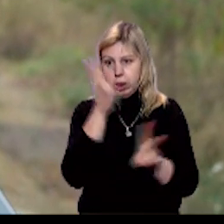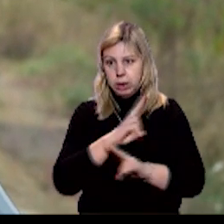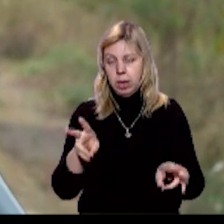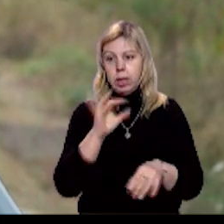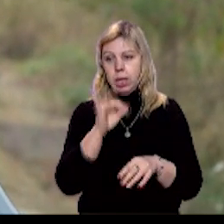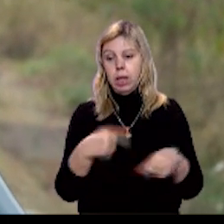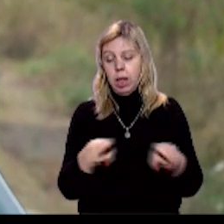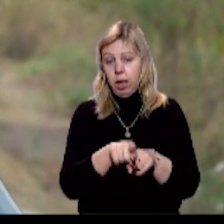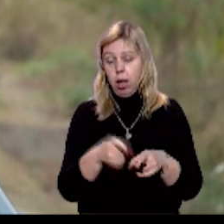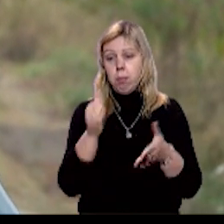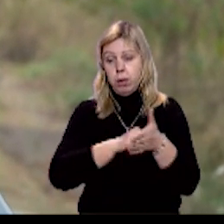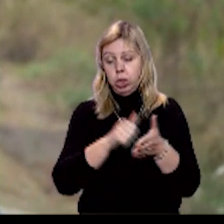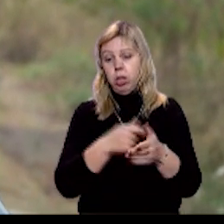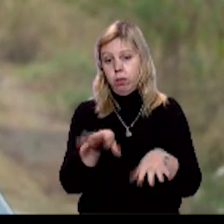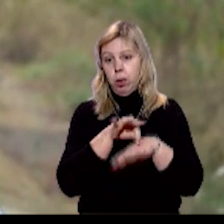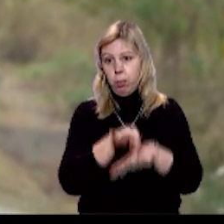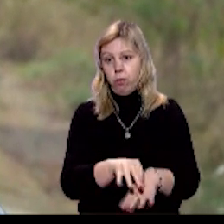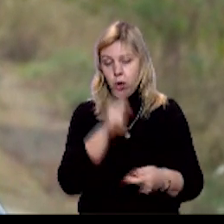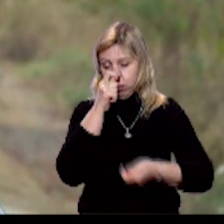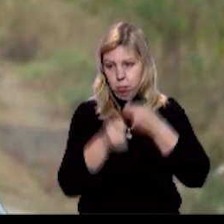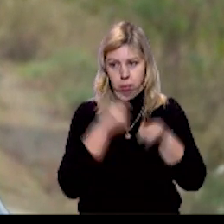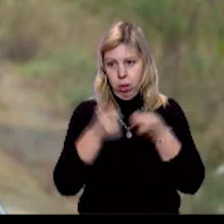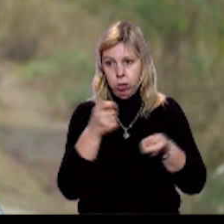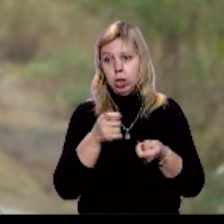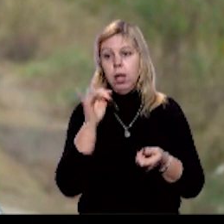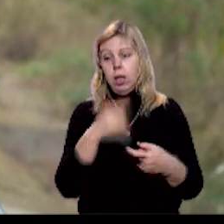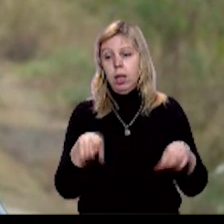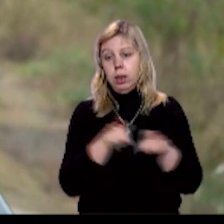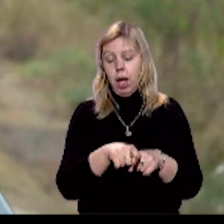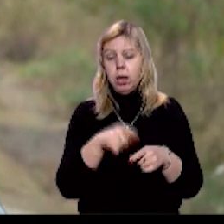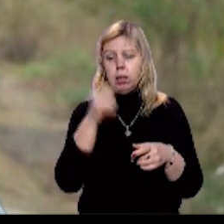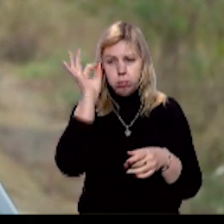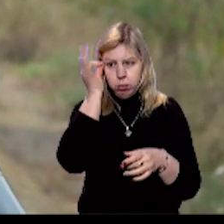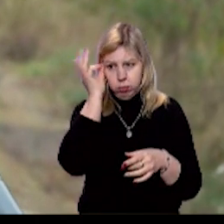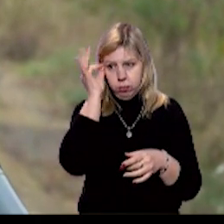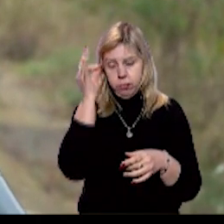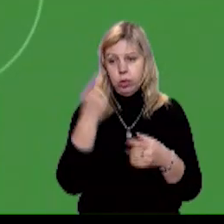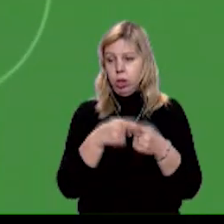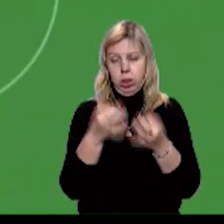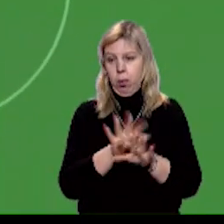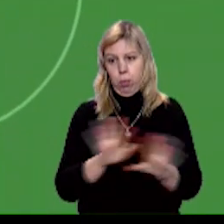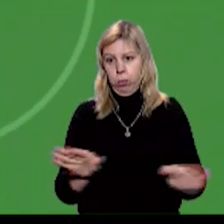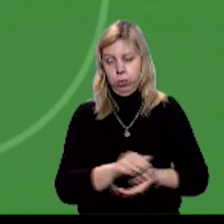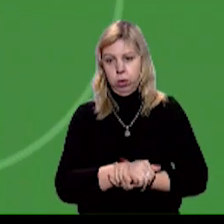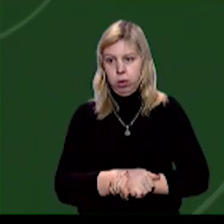і таким чином вони проводяться ретельно і так скрупульозно, щоб нічого не пропустили.